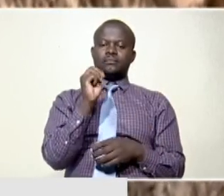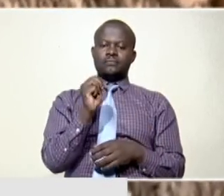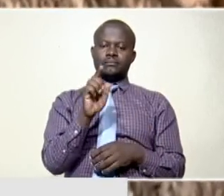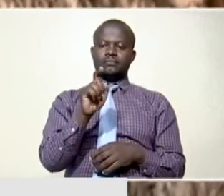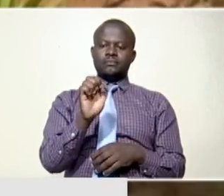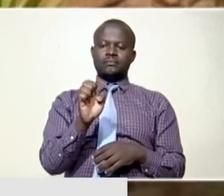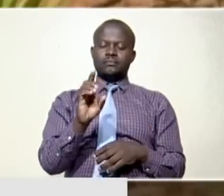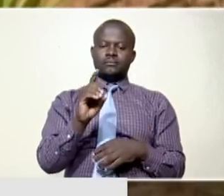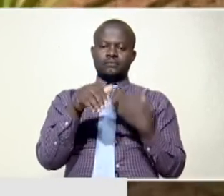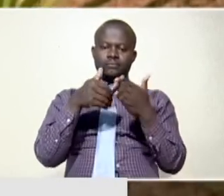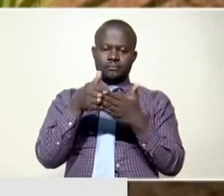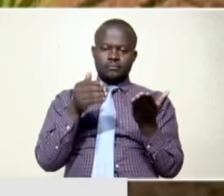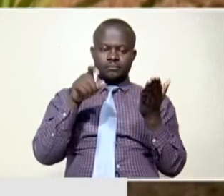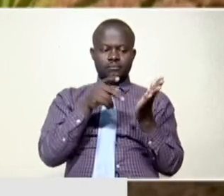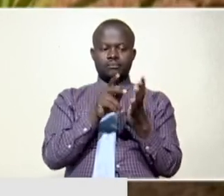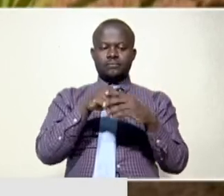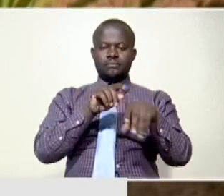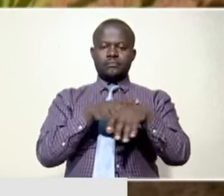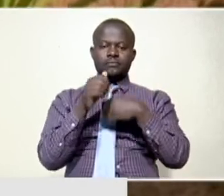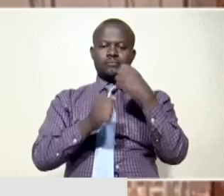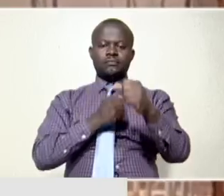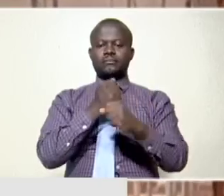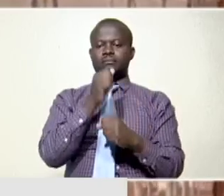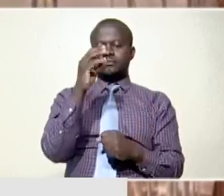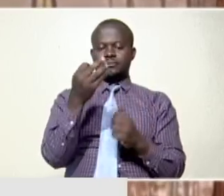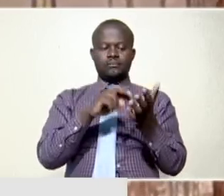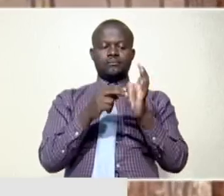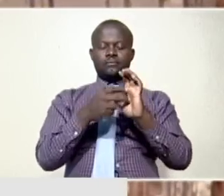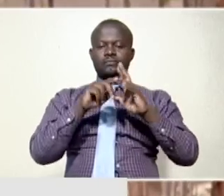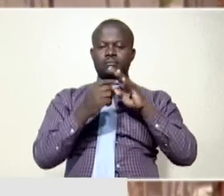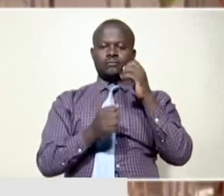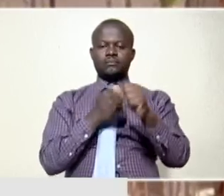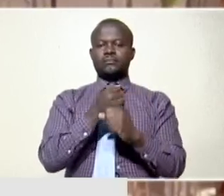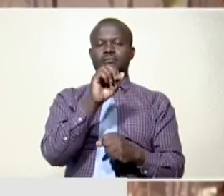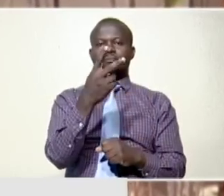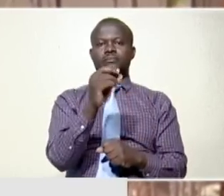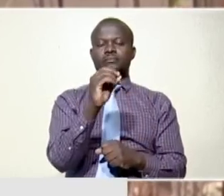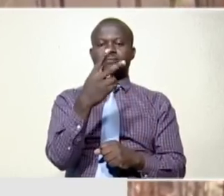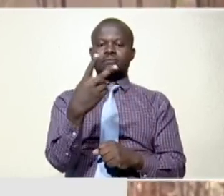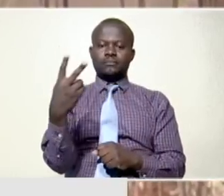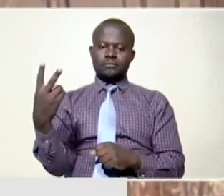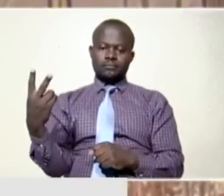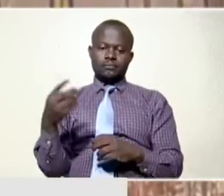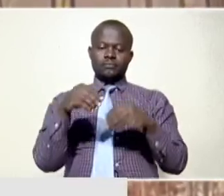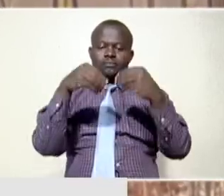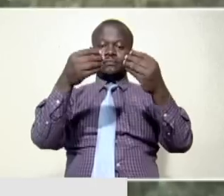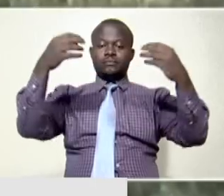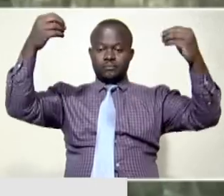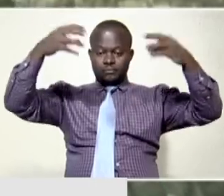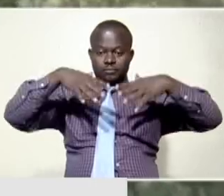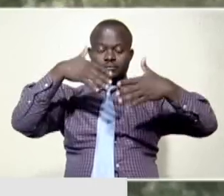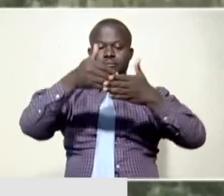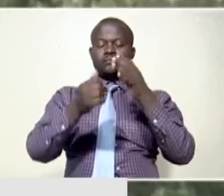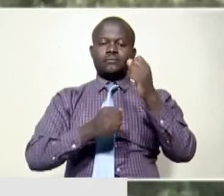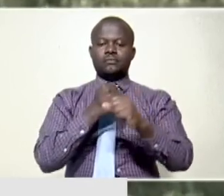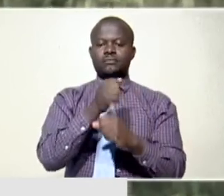ngaba bose bagomba kwishyura mu gihe cy'imyaka itatu, ni ukuvuga guhera mu mwaka wa 2022 baheruho iyi mirasire kugeza mu